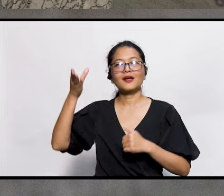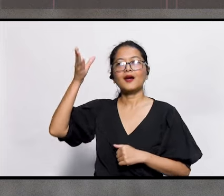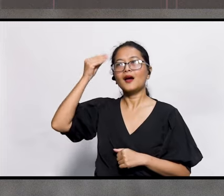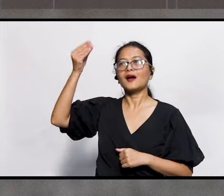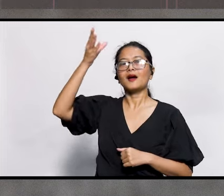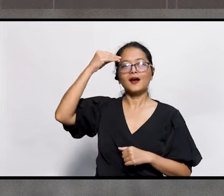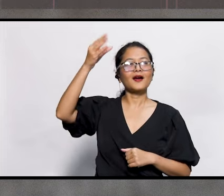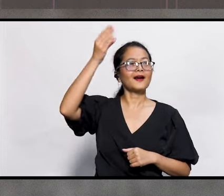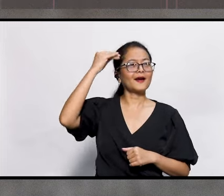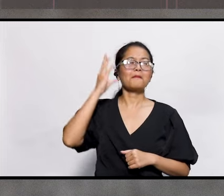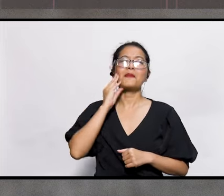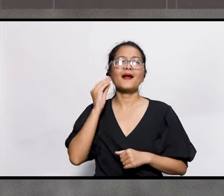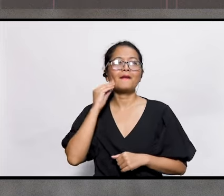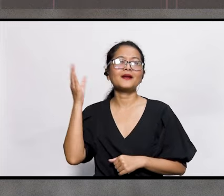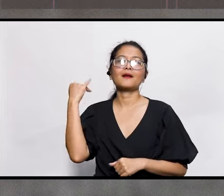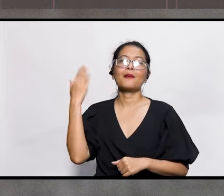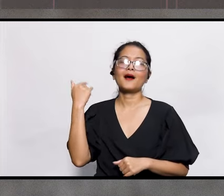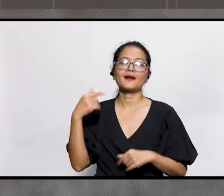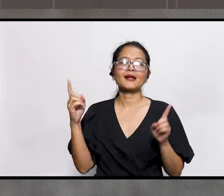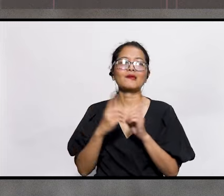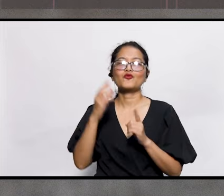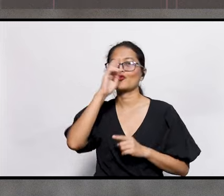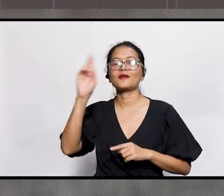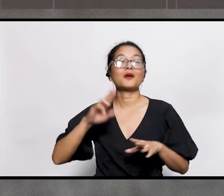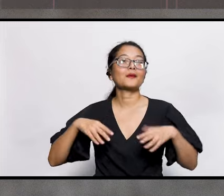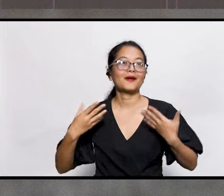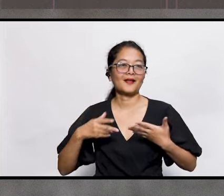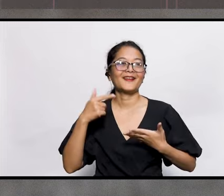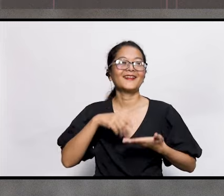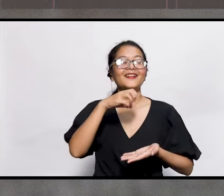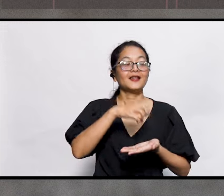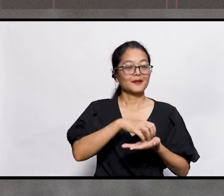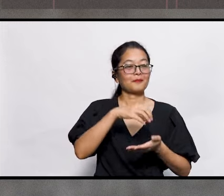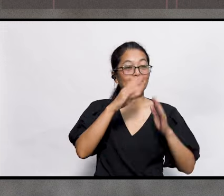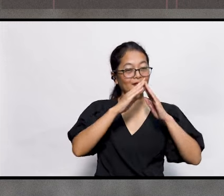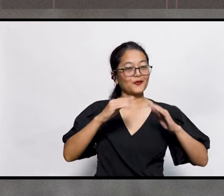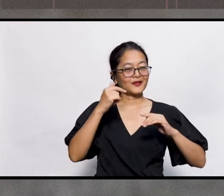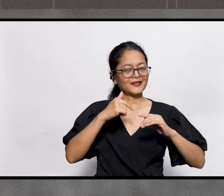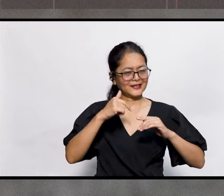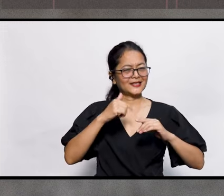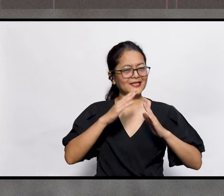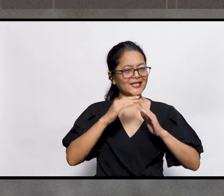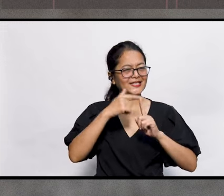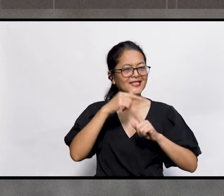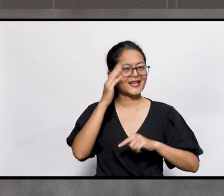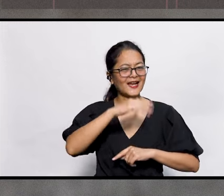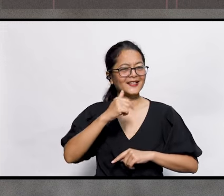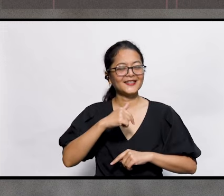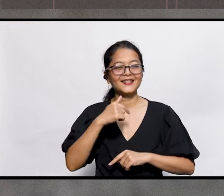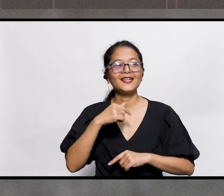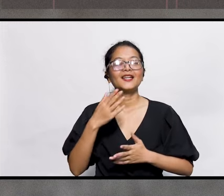him kita diajarkan dalam rumah Tuhan ini tanpa henti-hentinya satu pasal